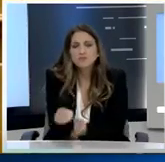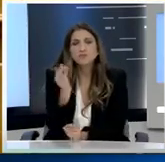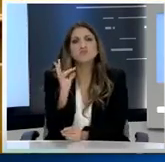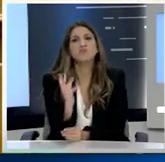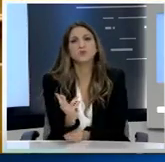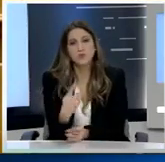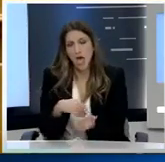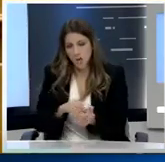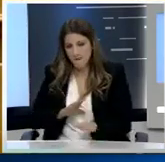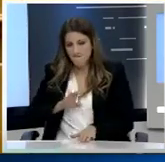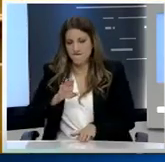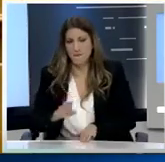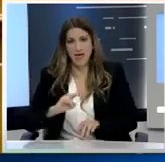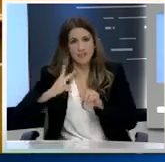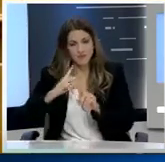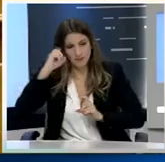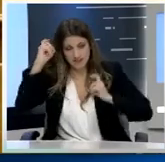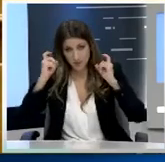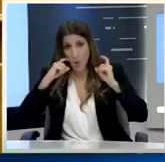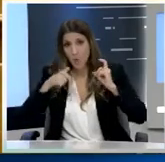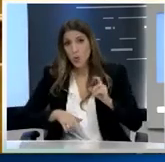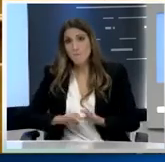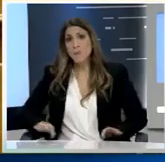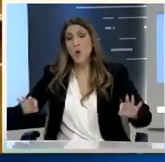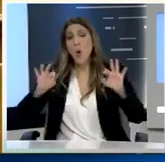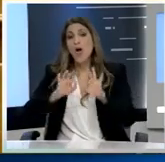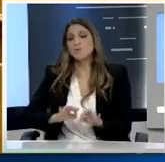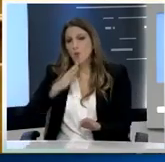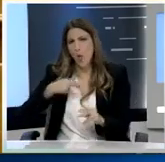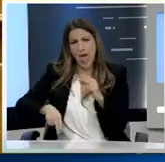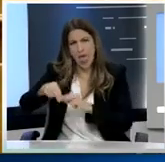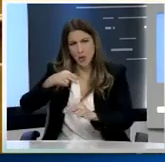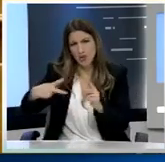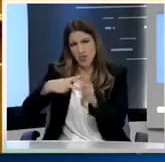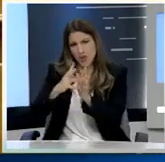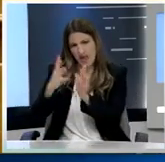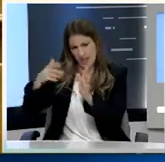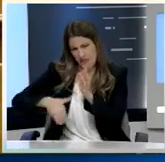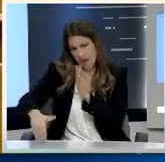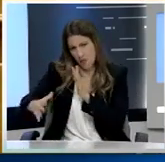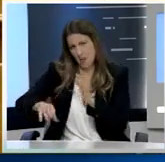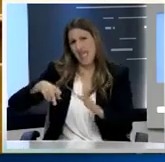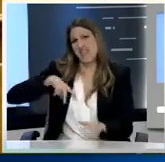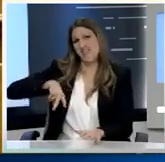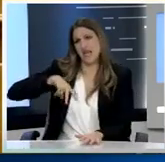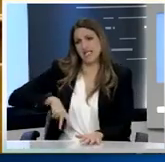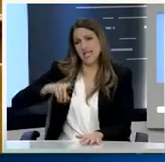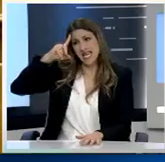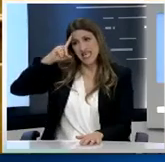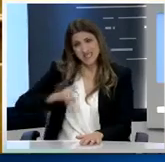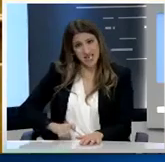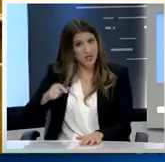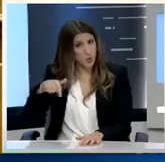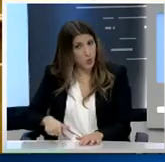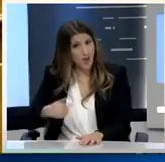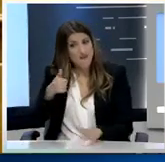Και πηγαίνω ένα βήμα παραπέρα. Εν όψη των βουλευτικών εκλογών του 2019, η Βουλή των Ελλήνων, κύριε Πρόεδρε, απευθύνουμε